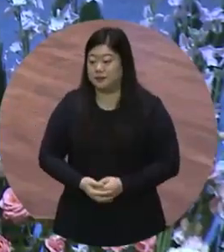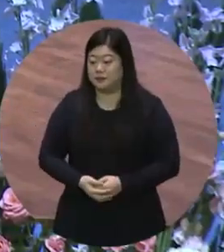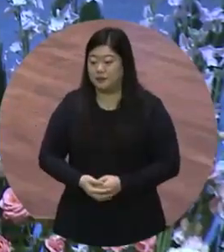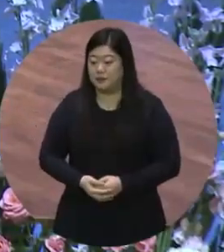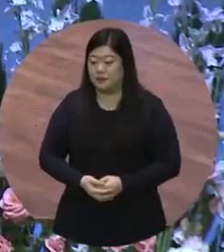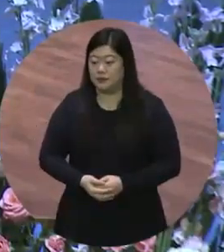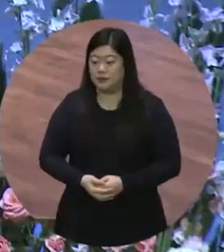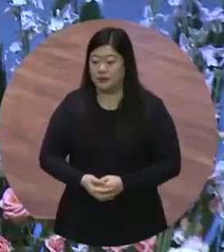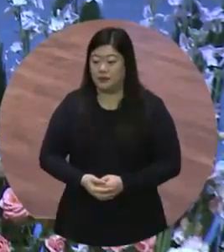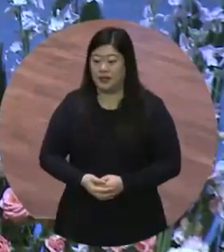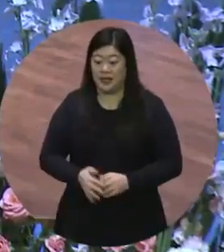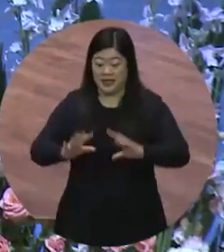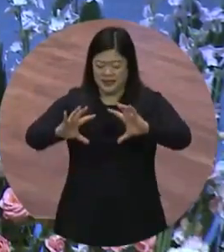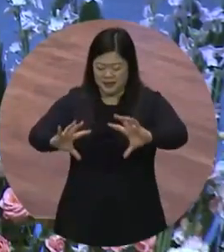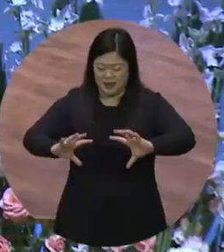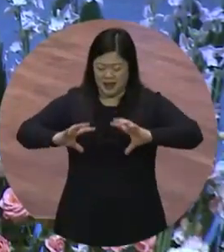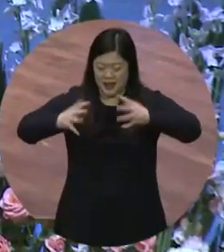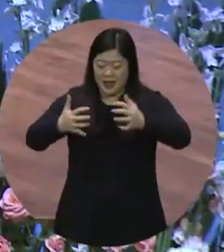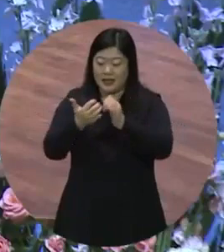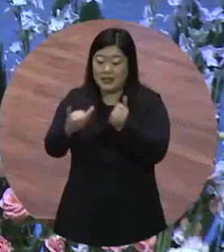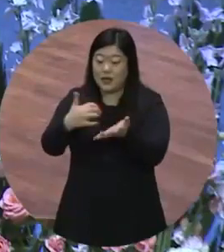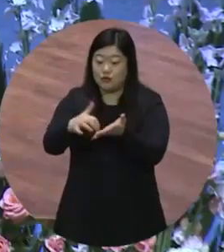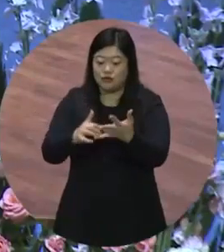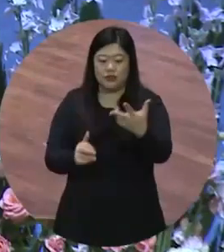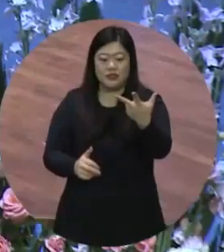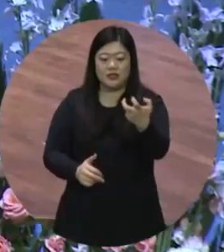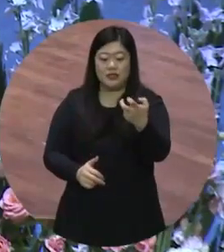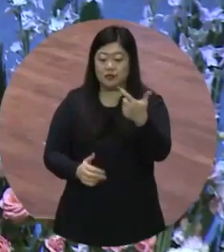종족이 76억이 지금 살고 있는데 이 중에